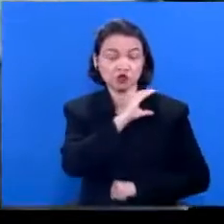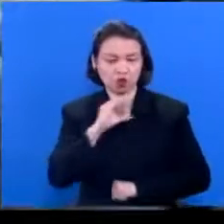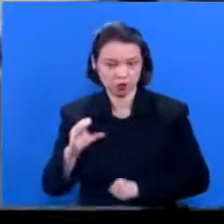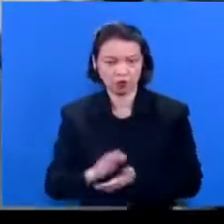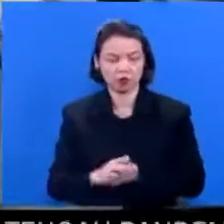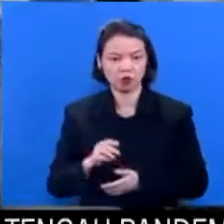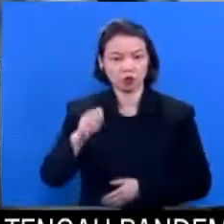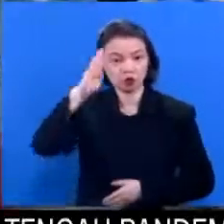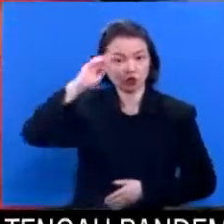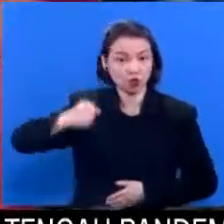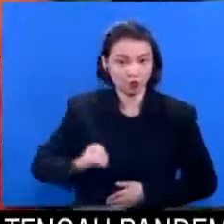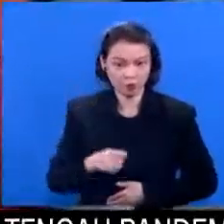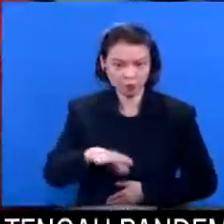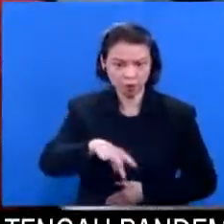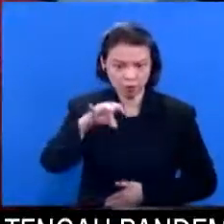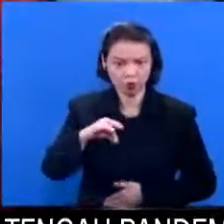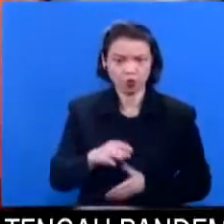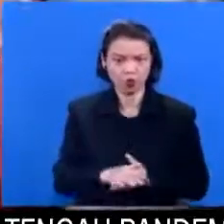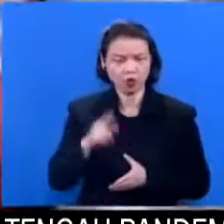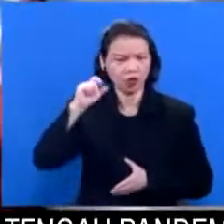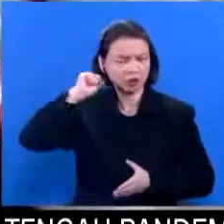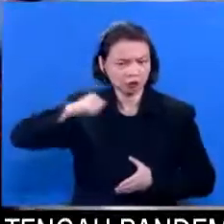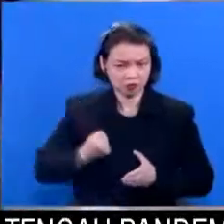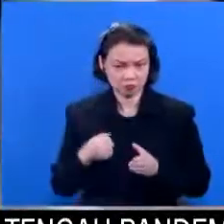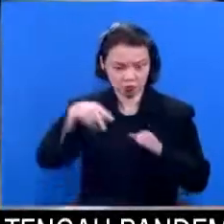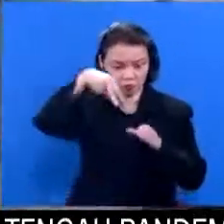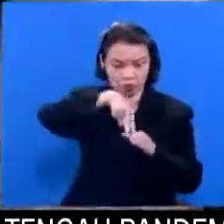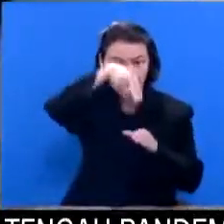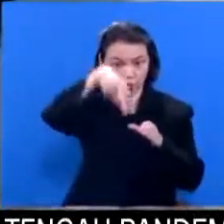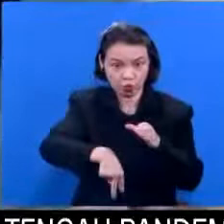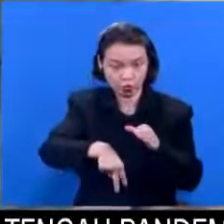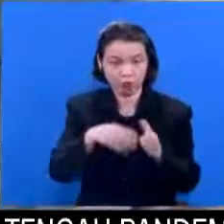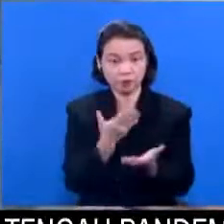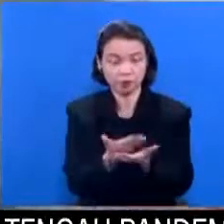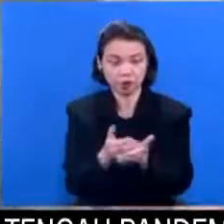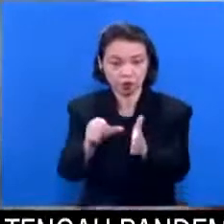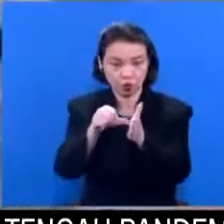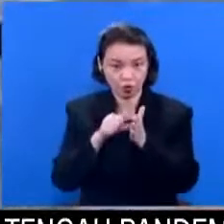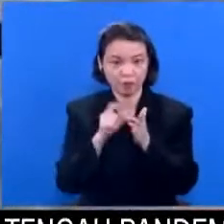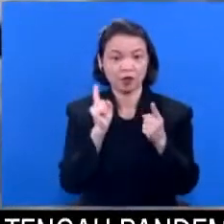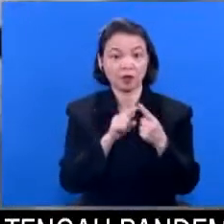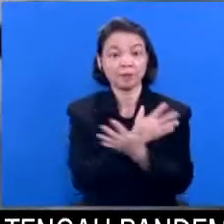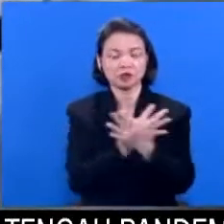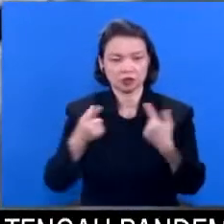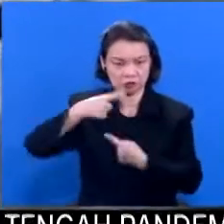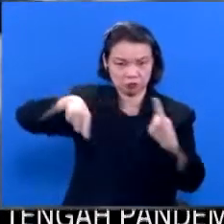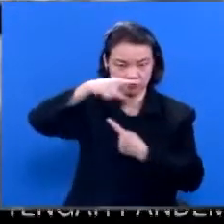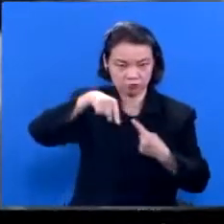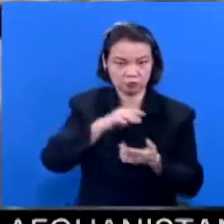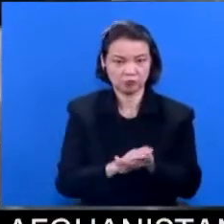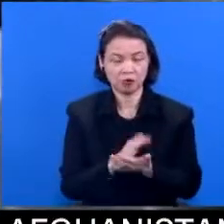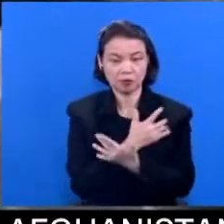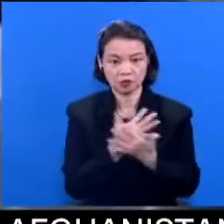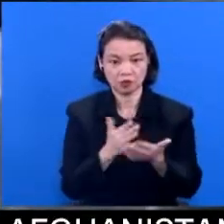suamilah yang mendapati istrinya sudah berada di dalam sumur dan langsung meminta pertolongan kepada warga sekitar. Warga lalu menghubungi